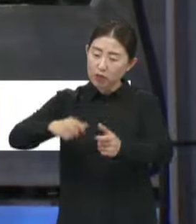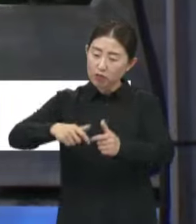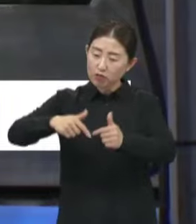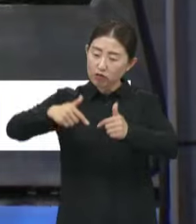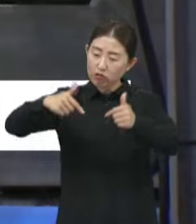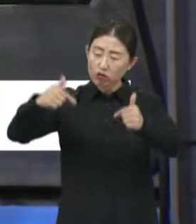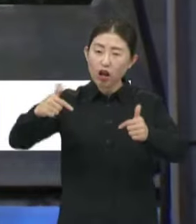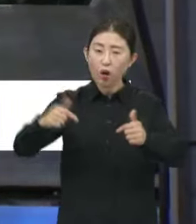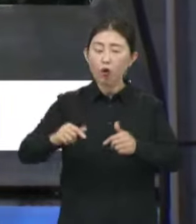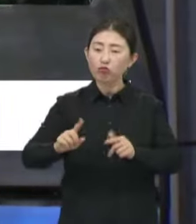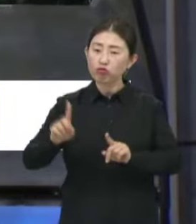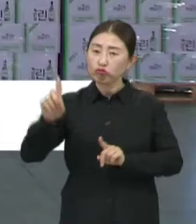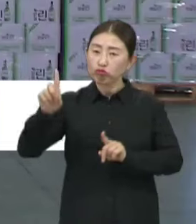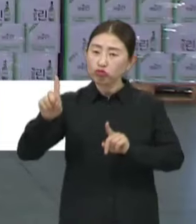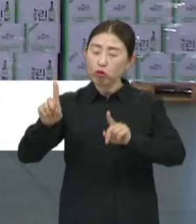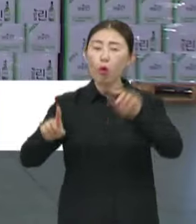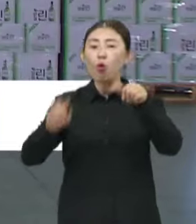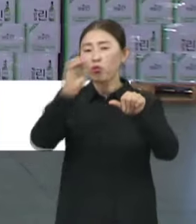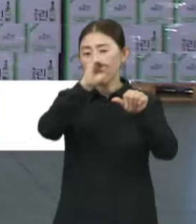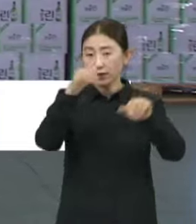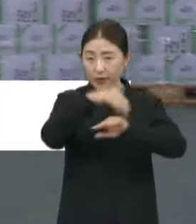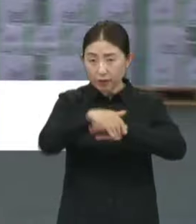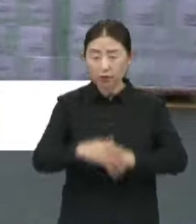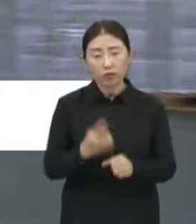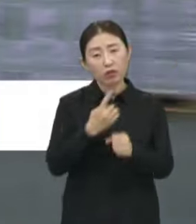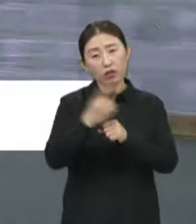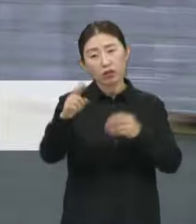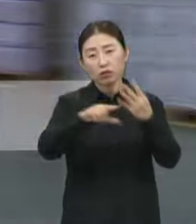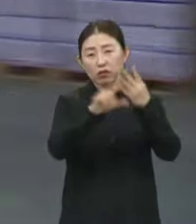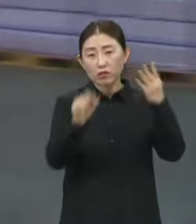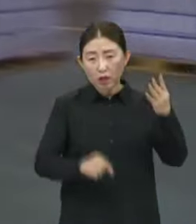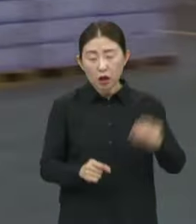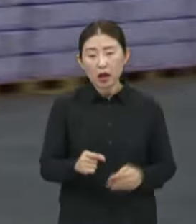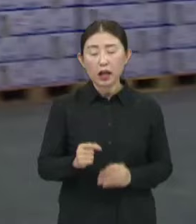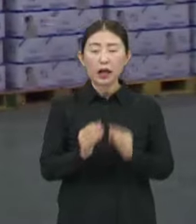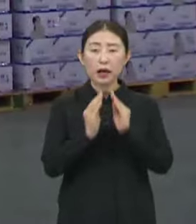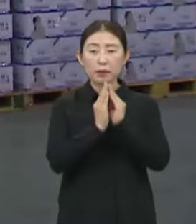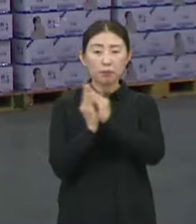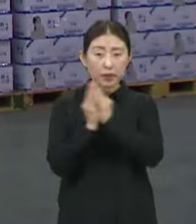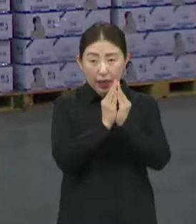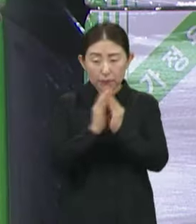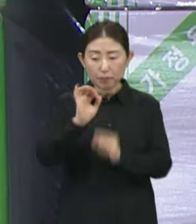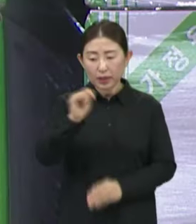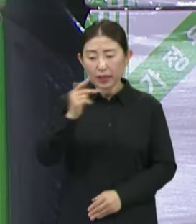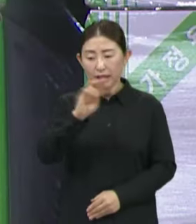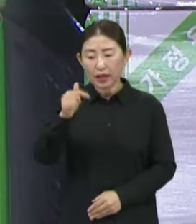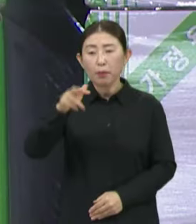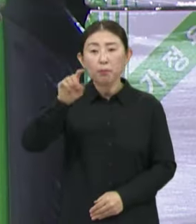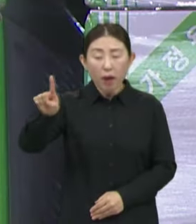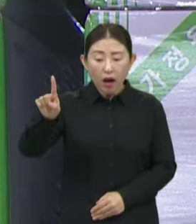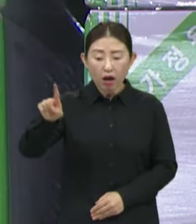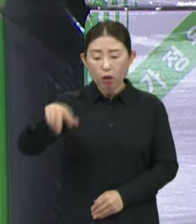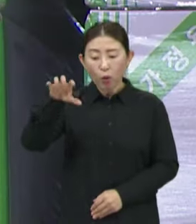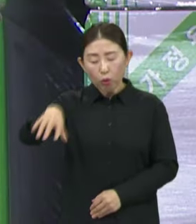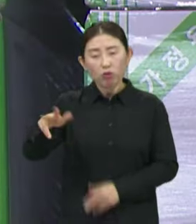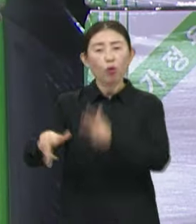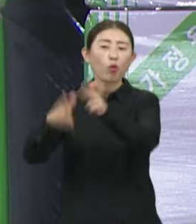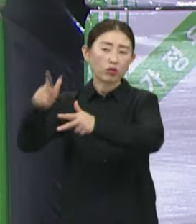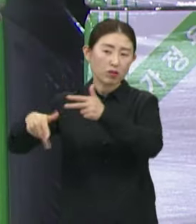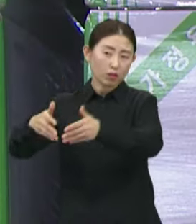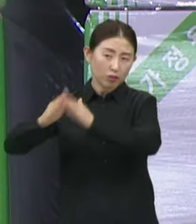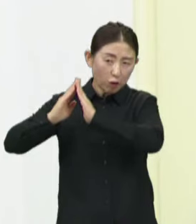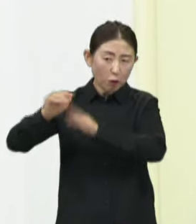5%까지 끌어올린다는 계획입니다. 이와 함께 내년 4월 미얀마 공장 가동을 시작으로 해외 시장 진출도 노리고